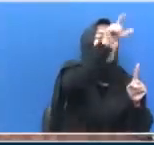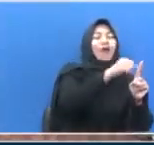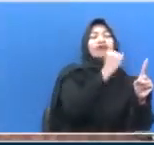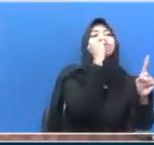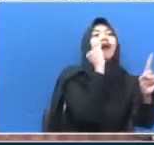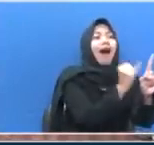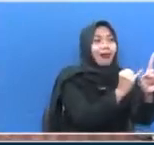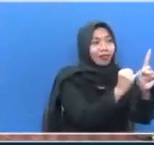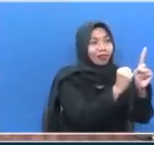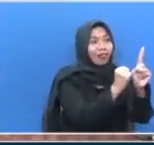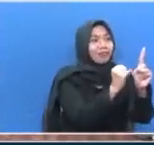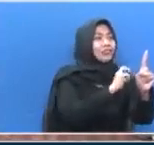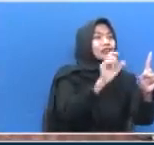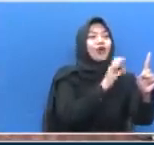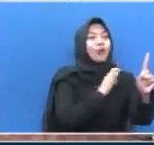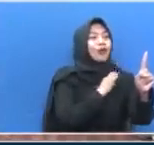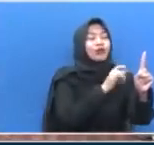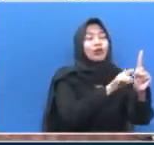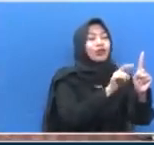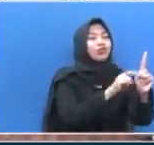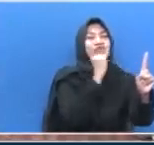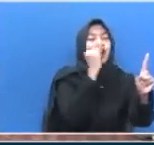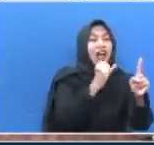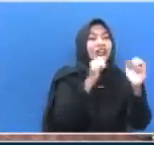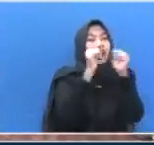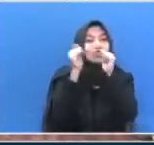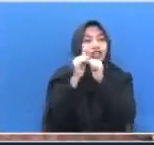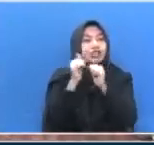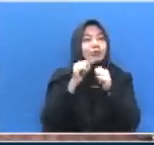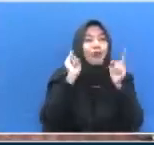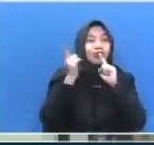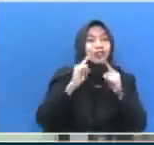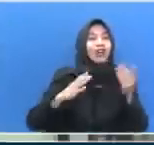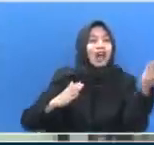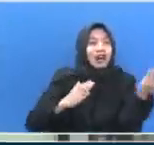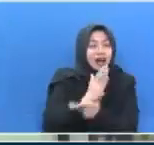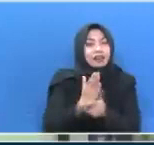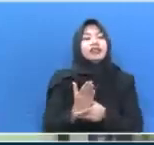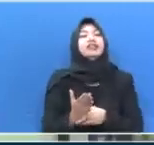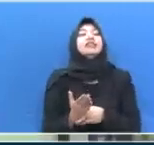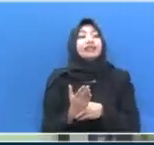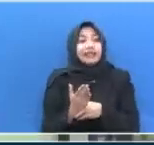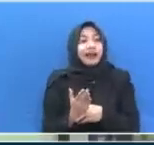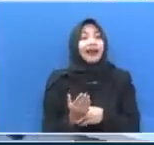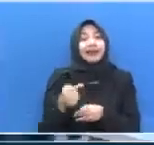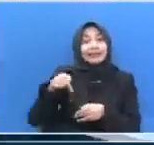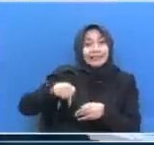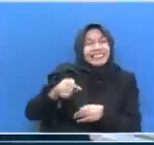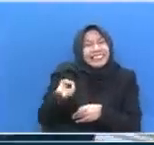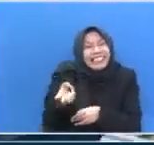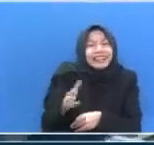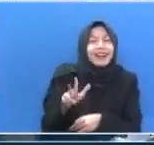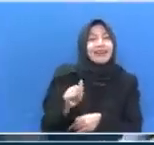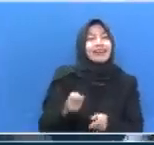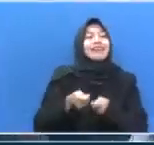satu pemimpin calon presiden yang tidak menepati janji politiknya apalagi hari ini ini kan sudah memasuki tahun politik